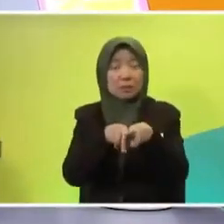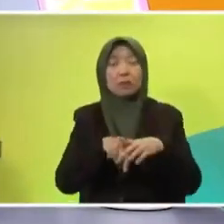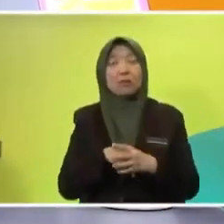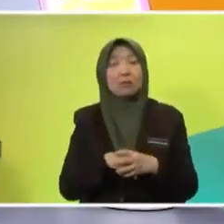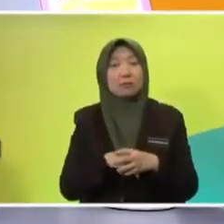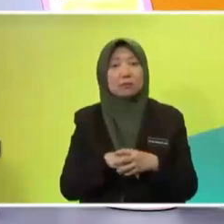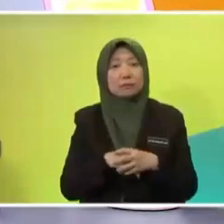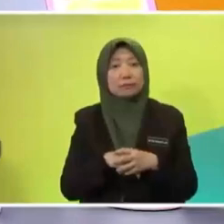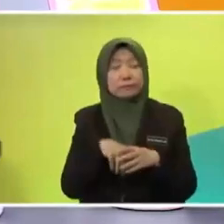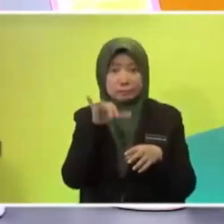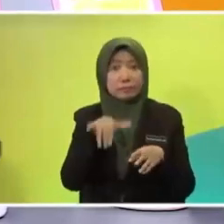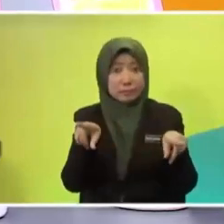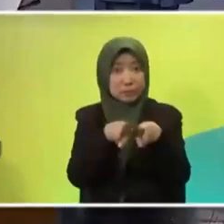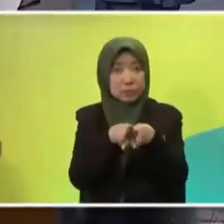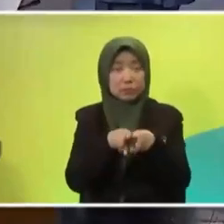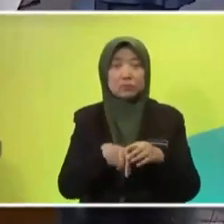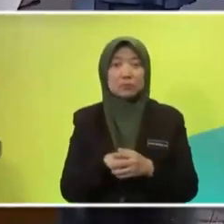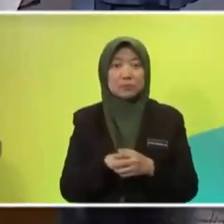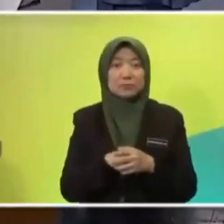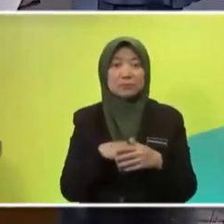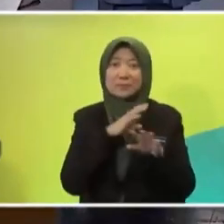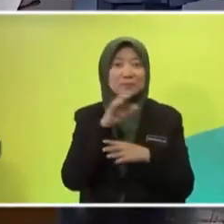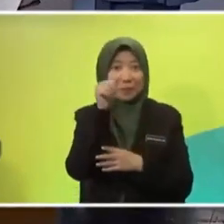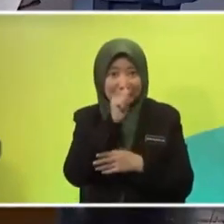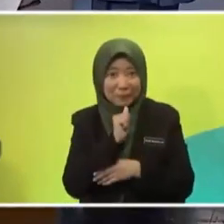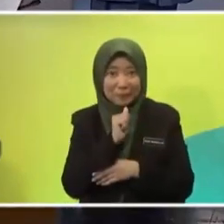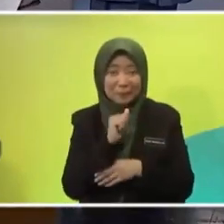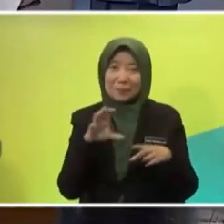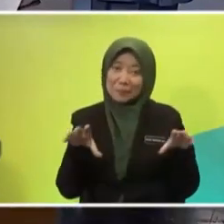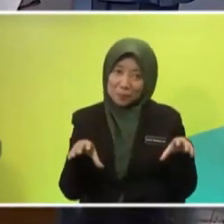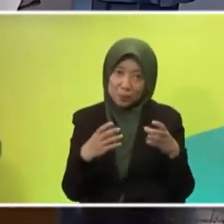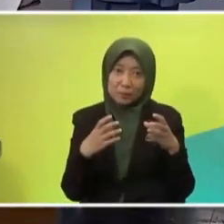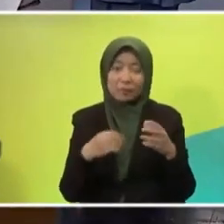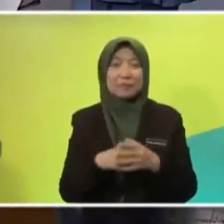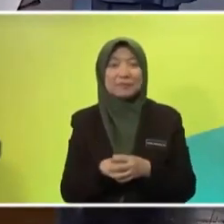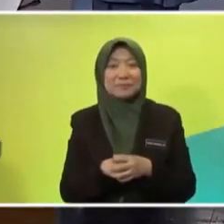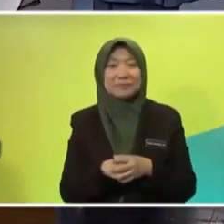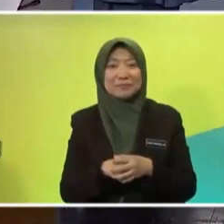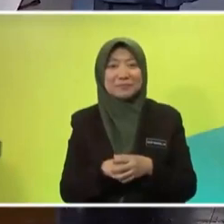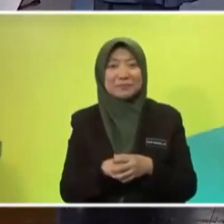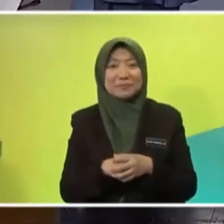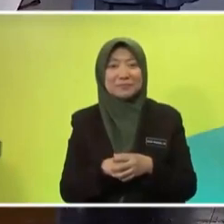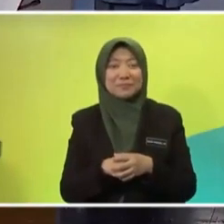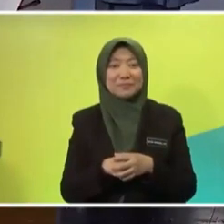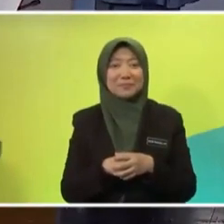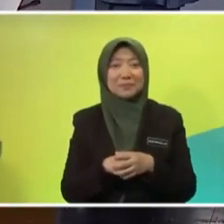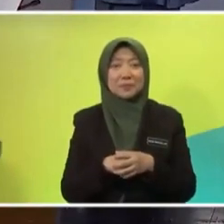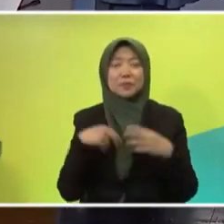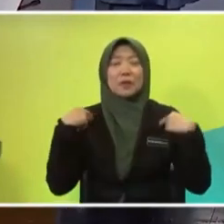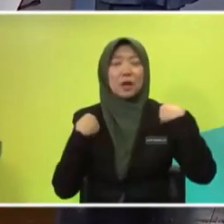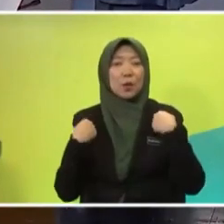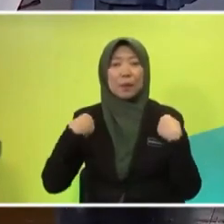sama. Okey, boleh cikgu, tak sabar Kak Rina nak mulakan. Okey, jom kita mulakan sekarang. Okey, haiwan